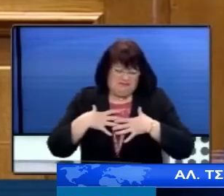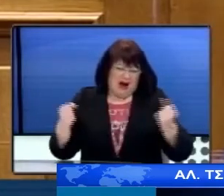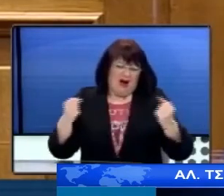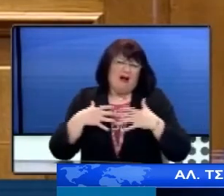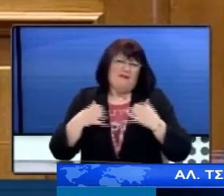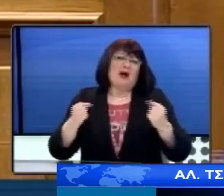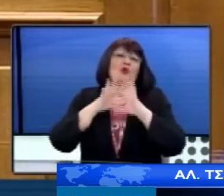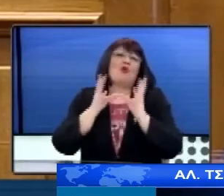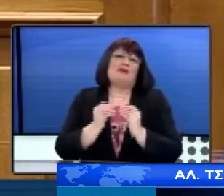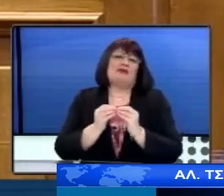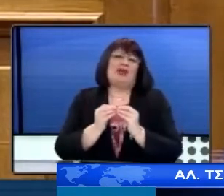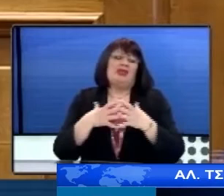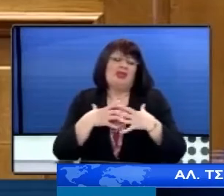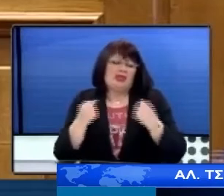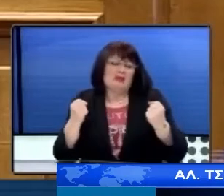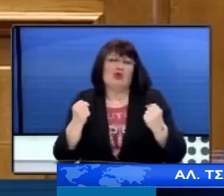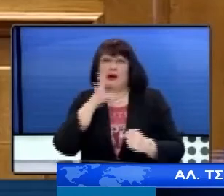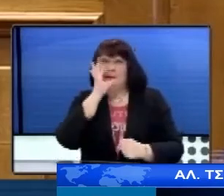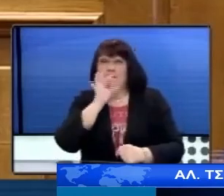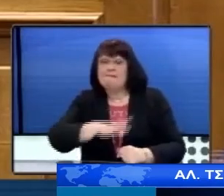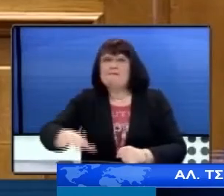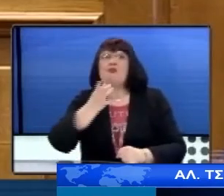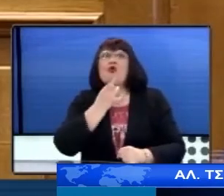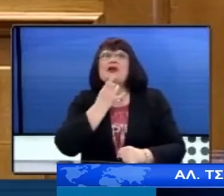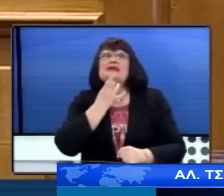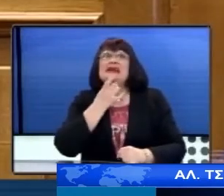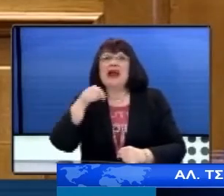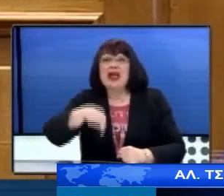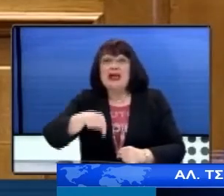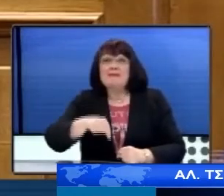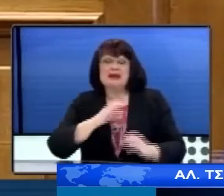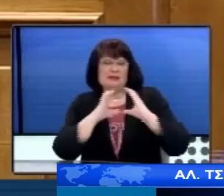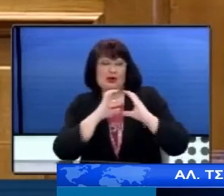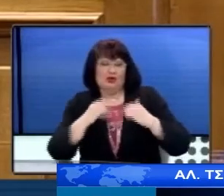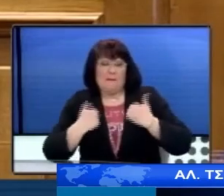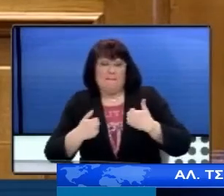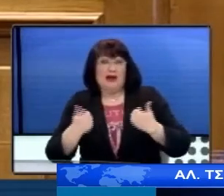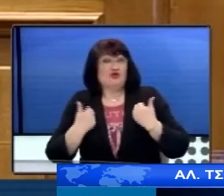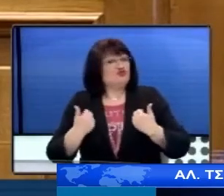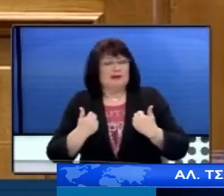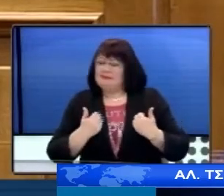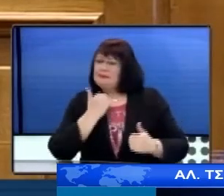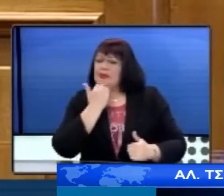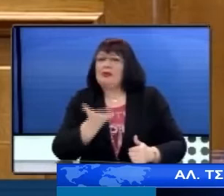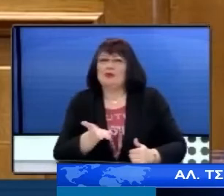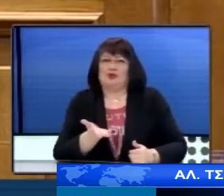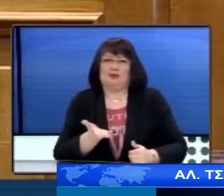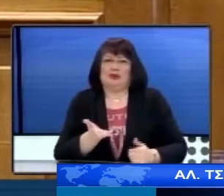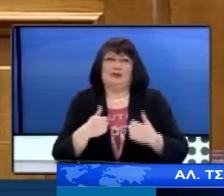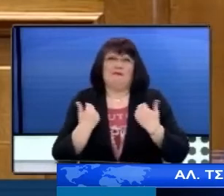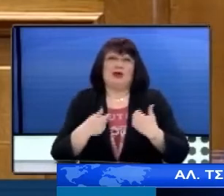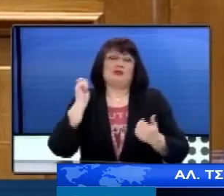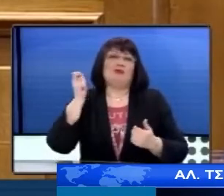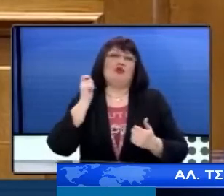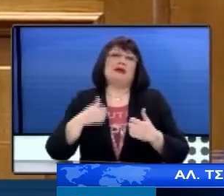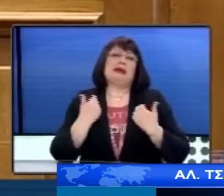αυτά. Η πραγματικότητα είναι πολύ σκληρή για να παίζουμε παιχνίδια επικοινωνίας και να παίζουμε